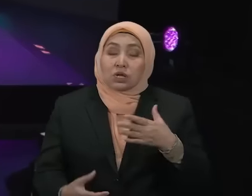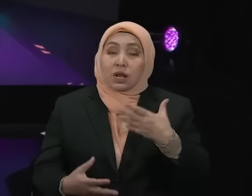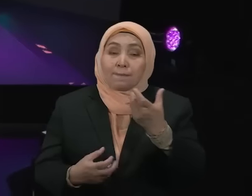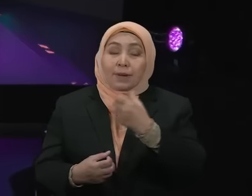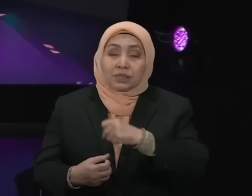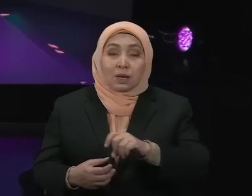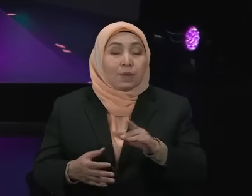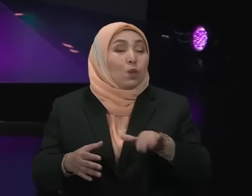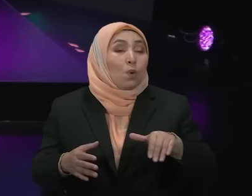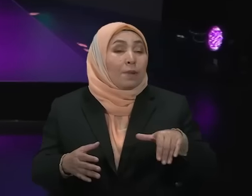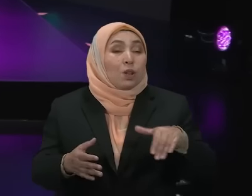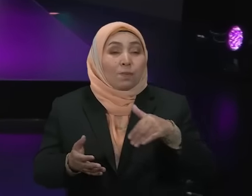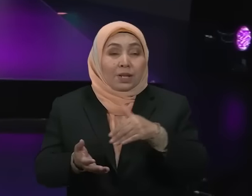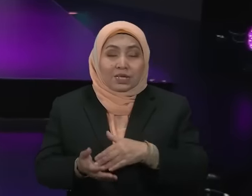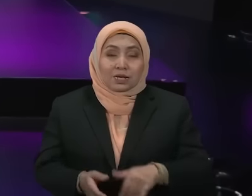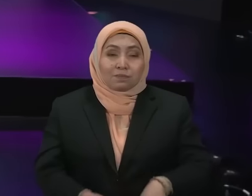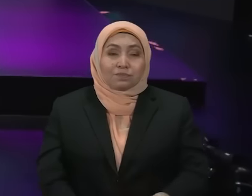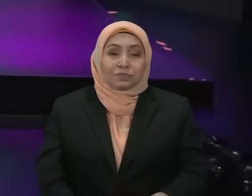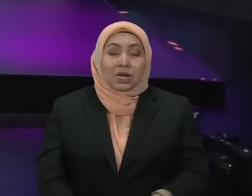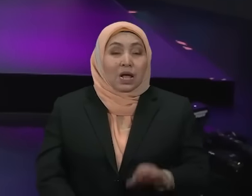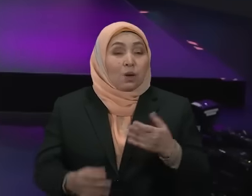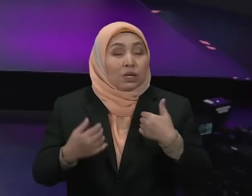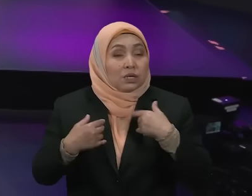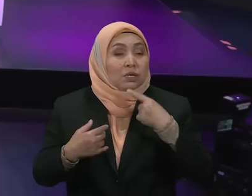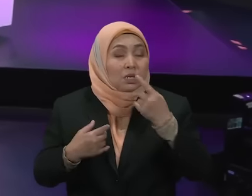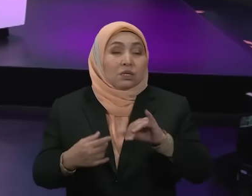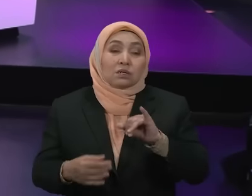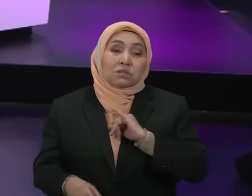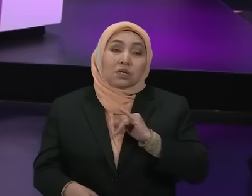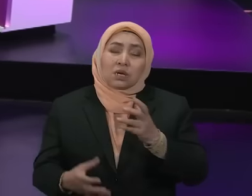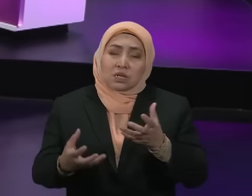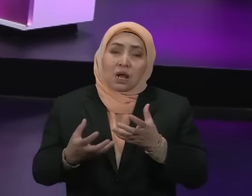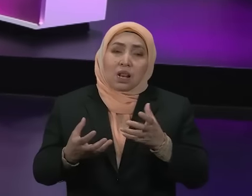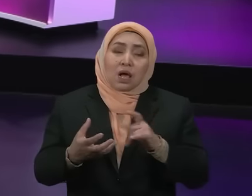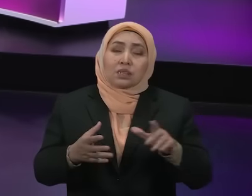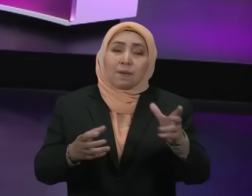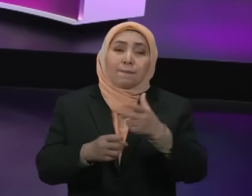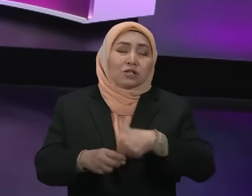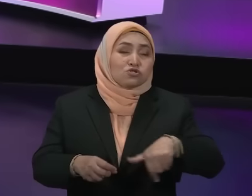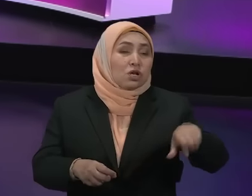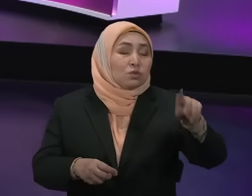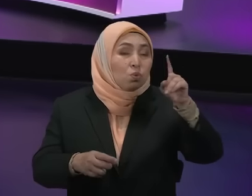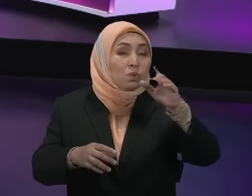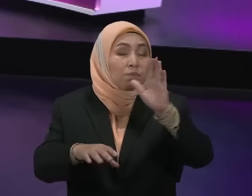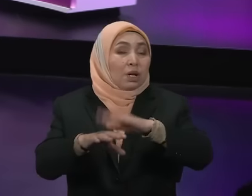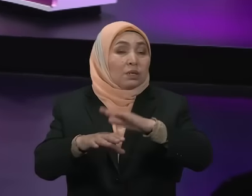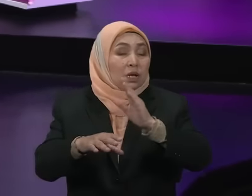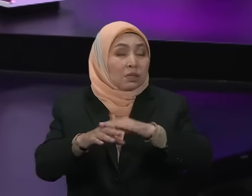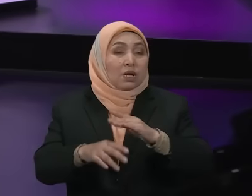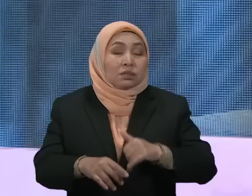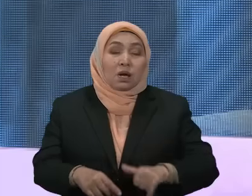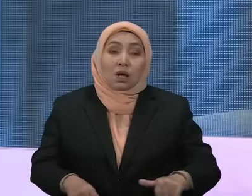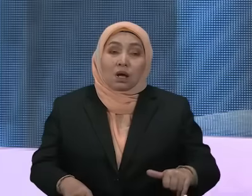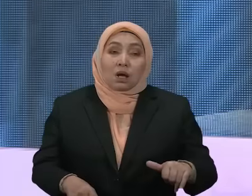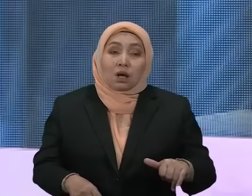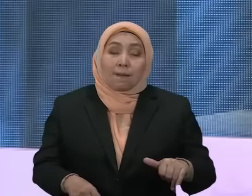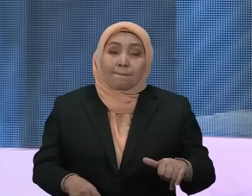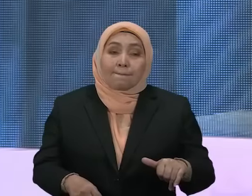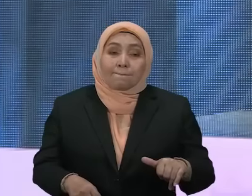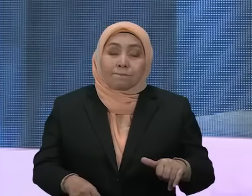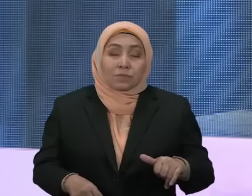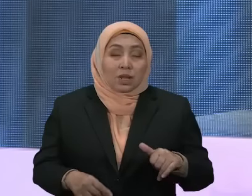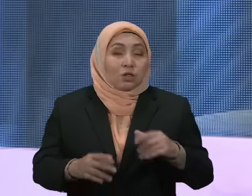dapat? Belum lagi. Ya? Belum lagi. Kalau ada yang kata bahawa saya ni naklah dapat satu gelaran. Ya? Gelaran